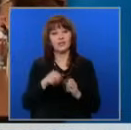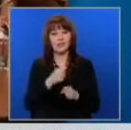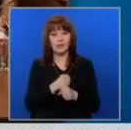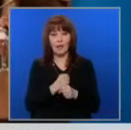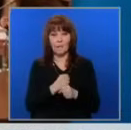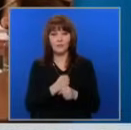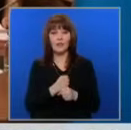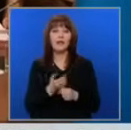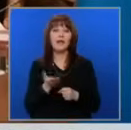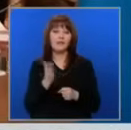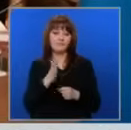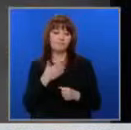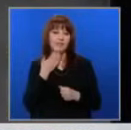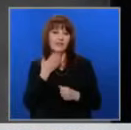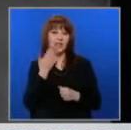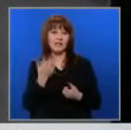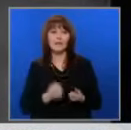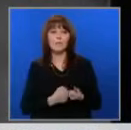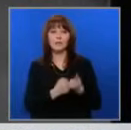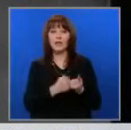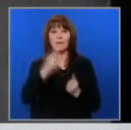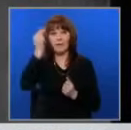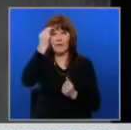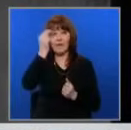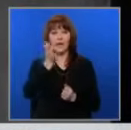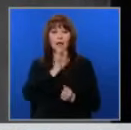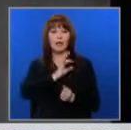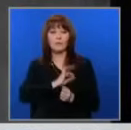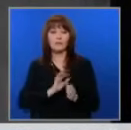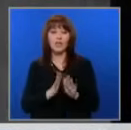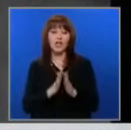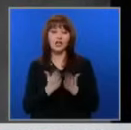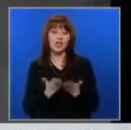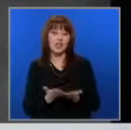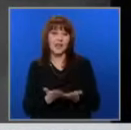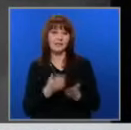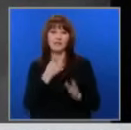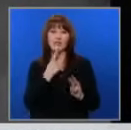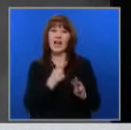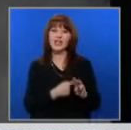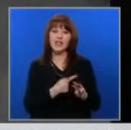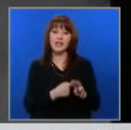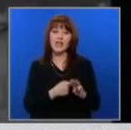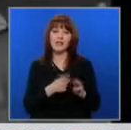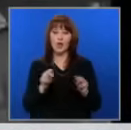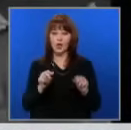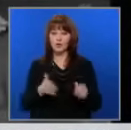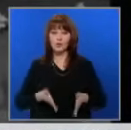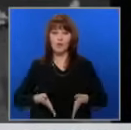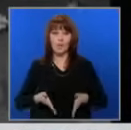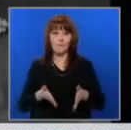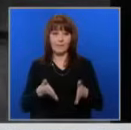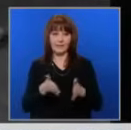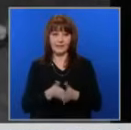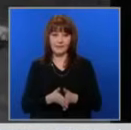отново изказаха подкрепата си за това България да получи членство в шенгенското пространство и по сухопътна граница.